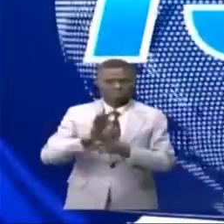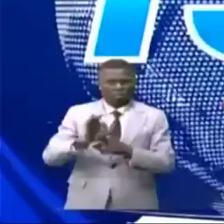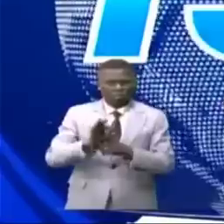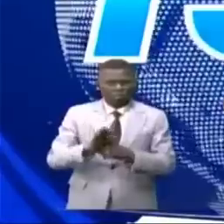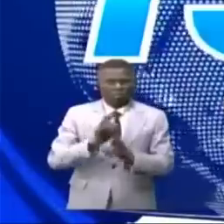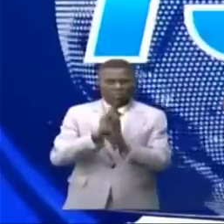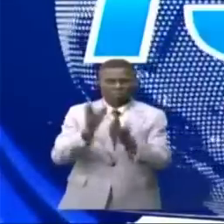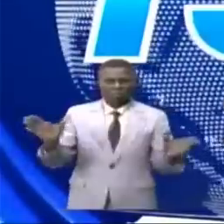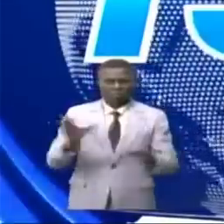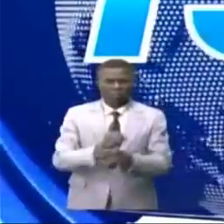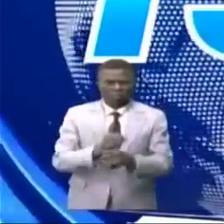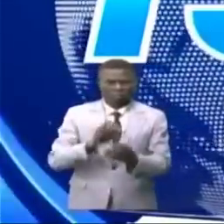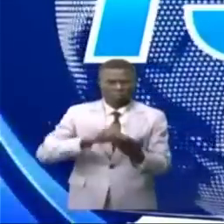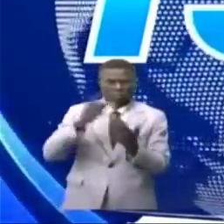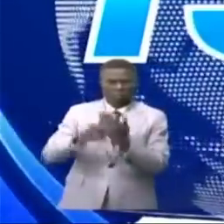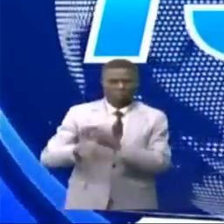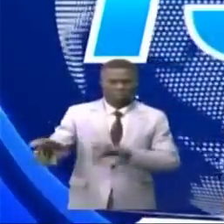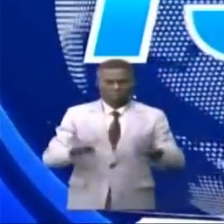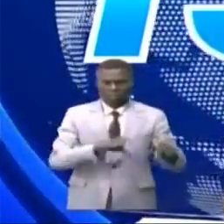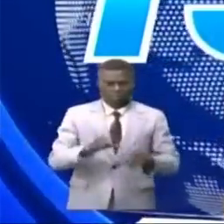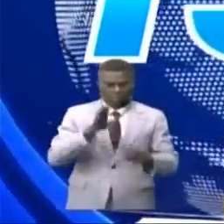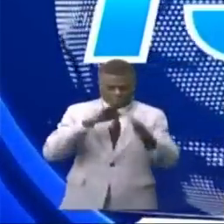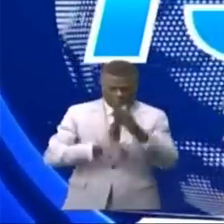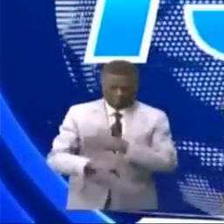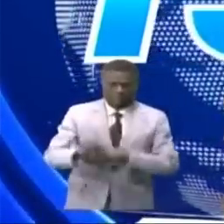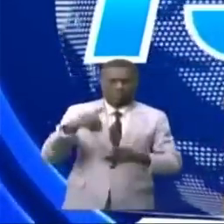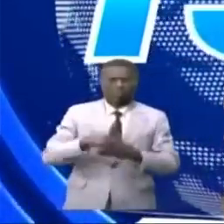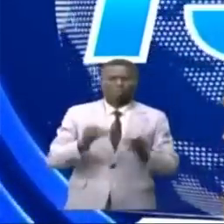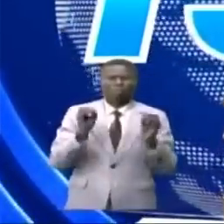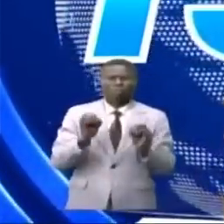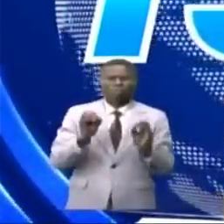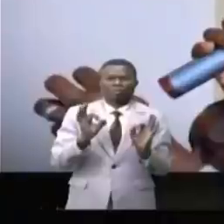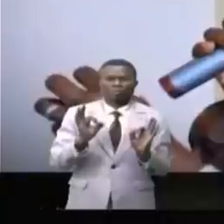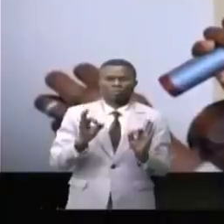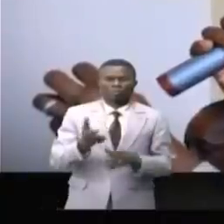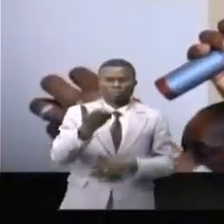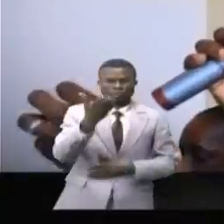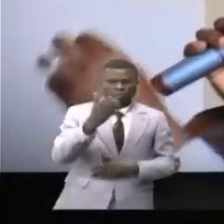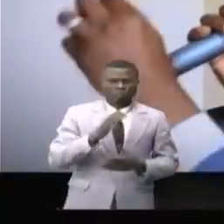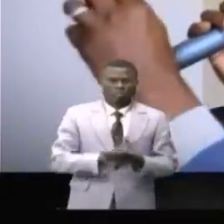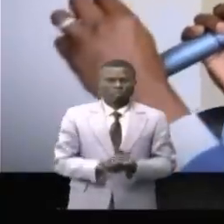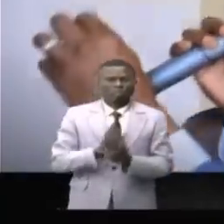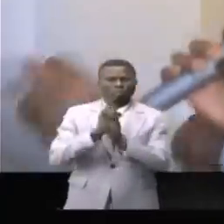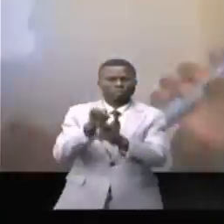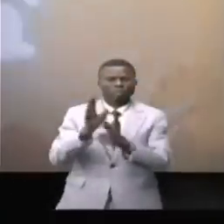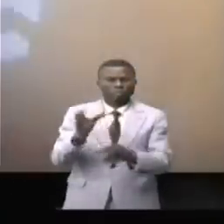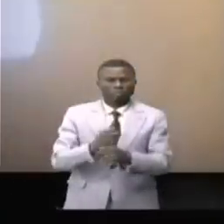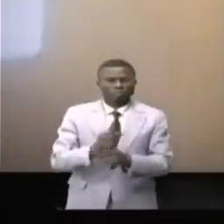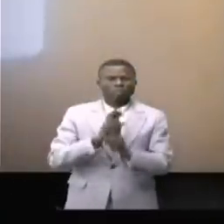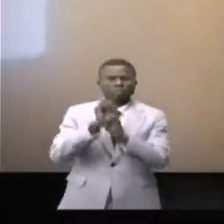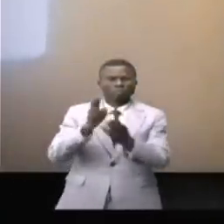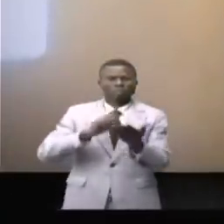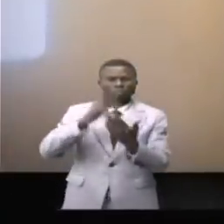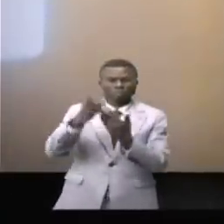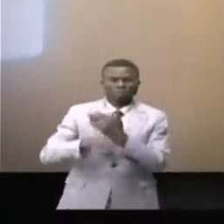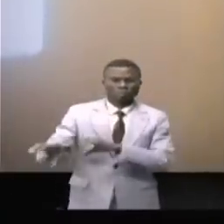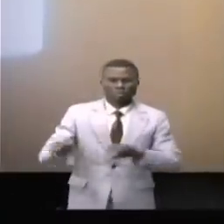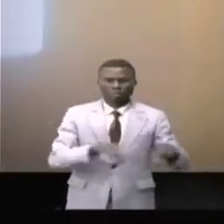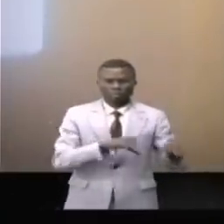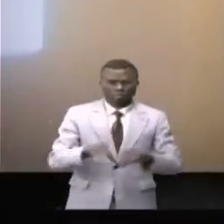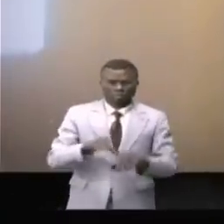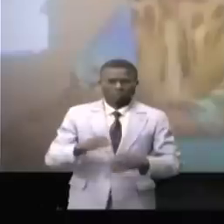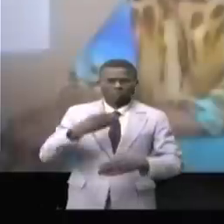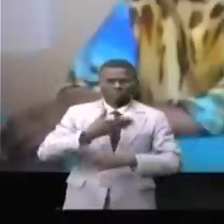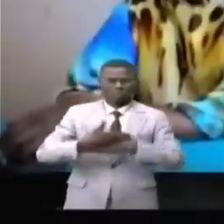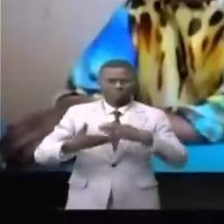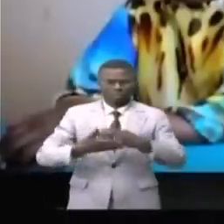des résultats du plan d'action de réintégration. Images et commentaires. Restitution sur le rapport du plan d'action de